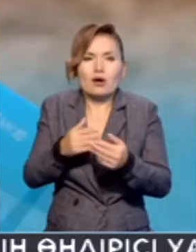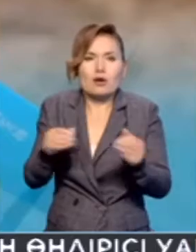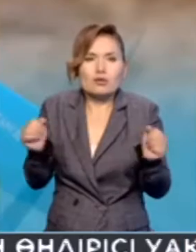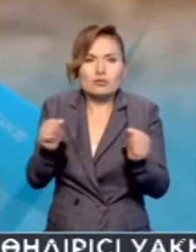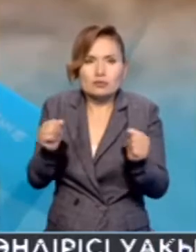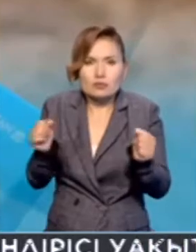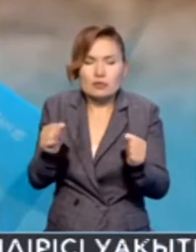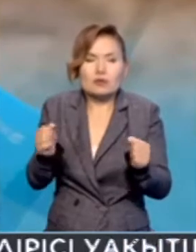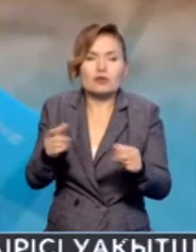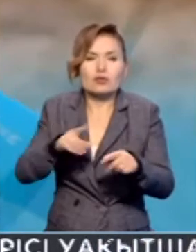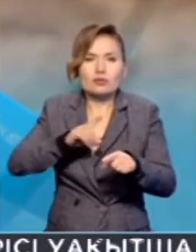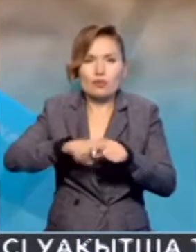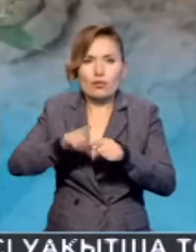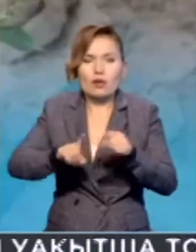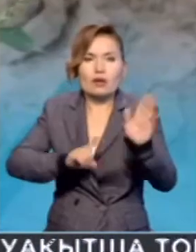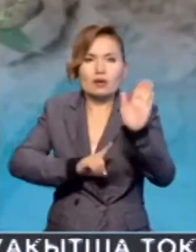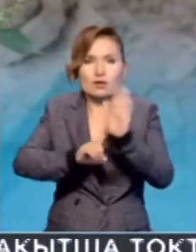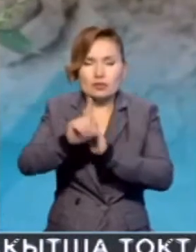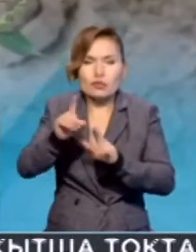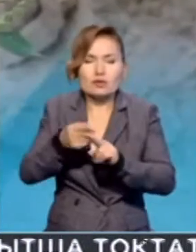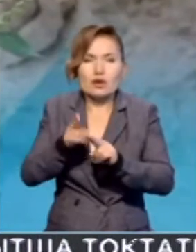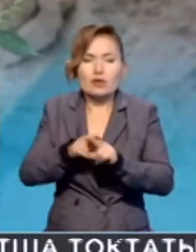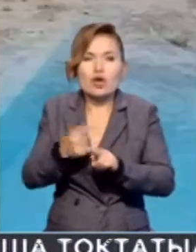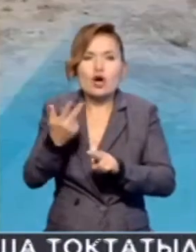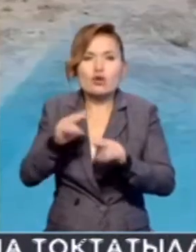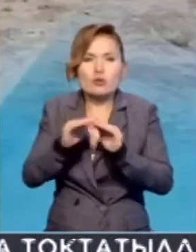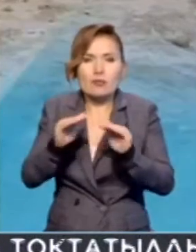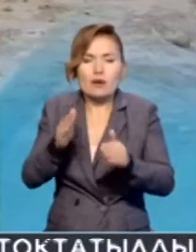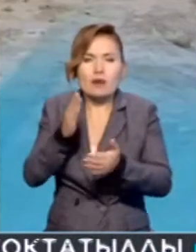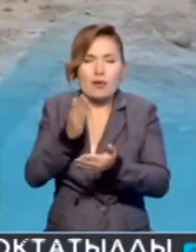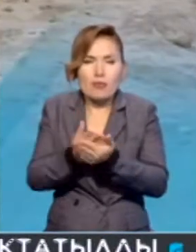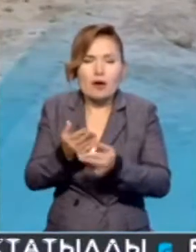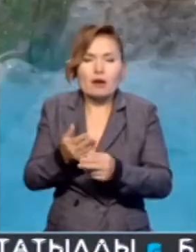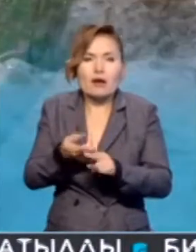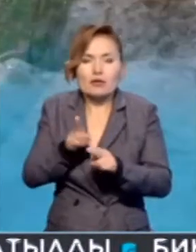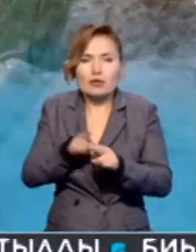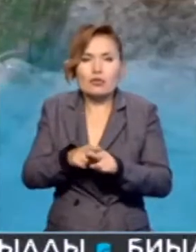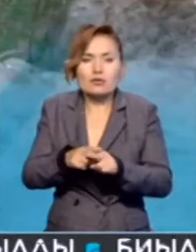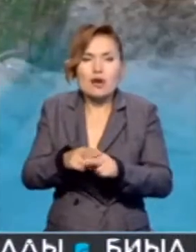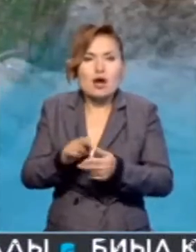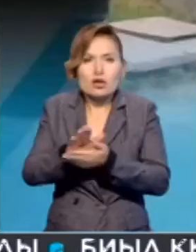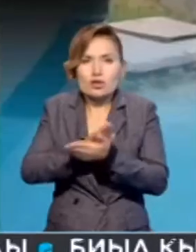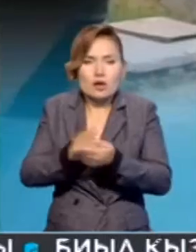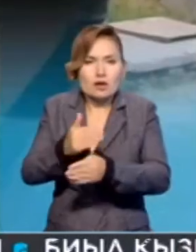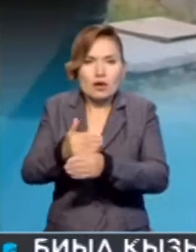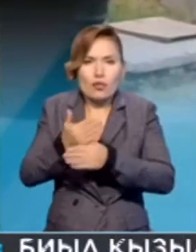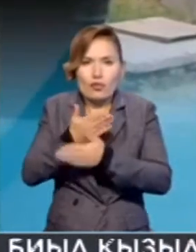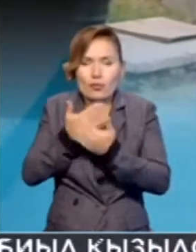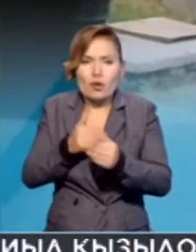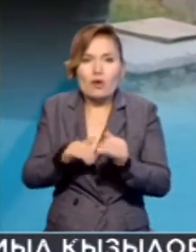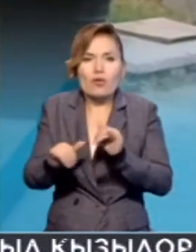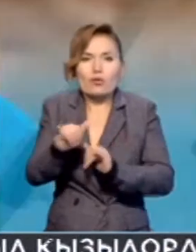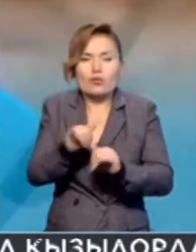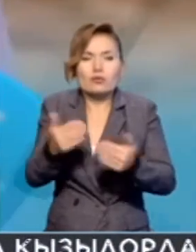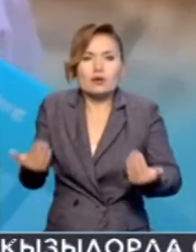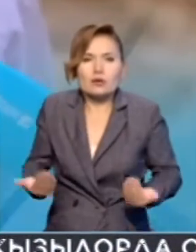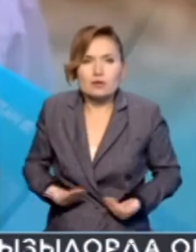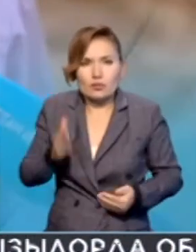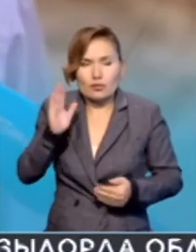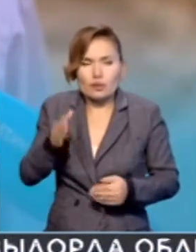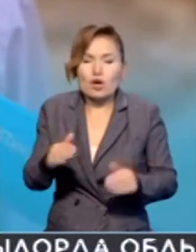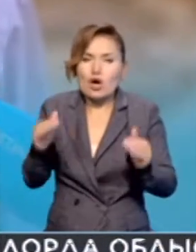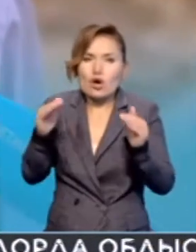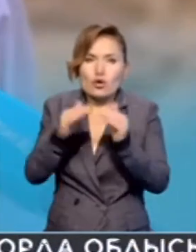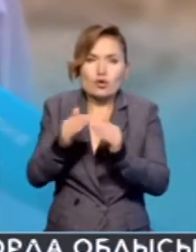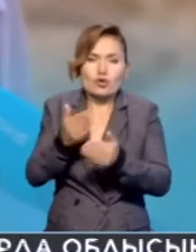Шекті немерем бар. Үш немерем бар. Ол не алған ақша бөлінбейтін. Үкімет қайда қарап отыр? Білмеймін. Енді қайда барамыз білмеймін. Өзің